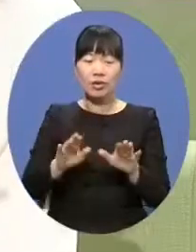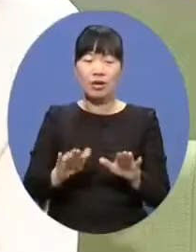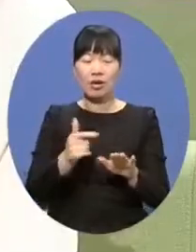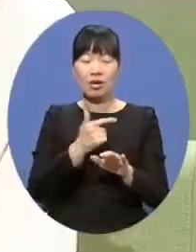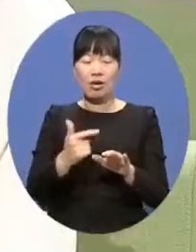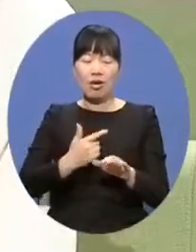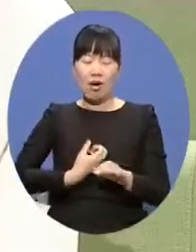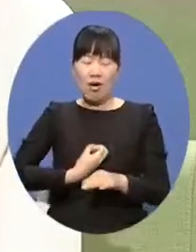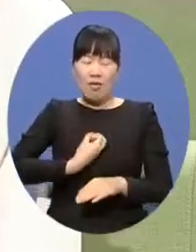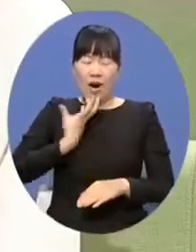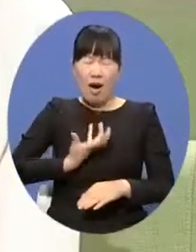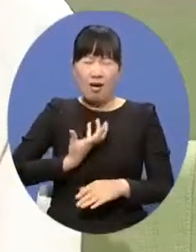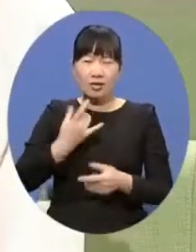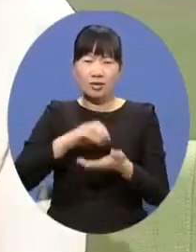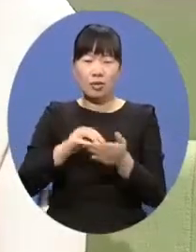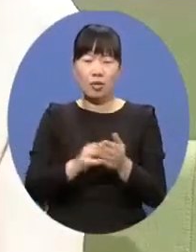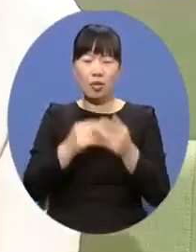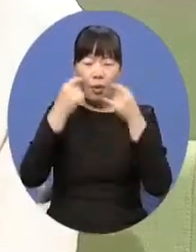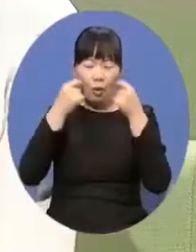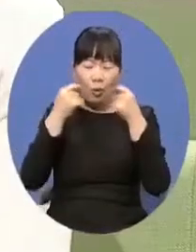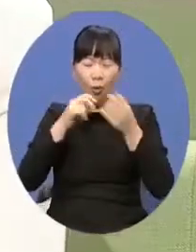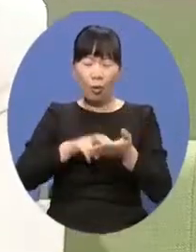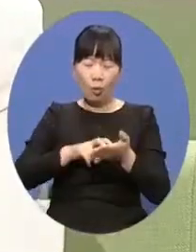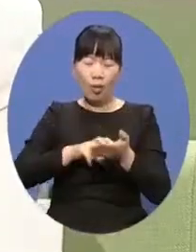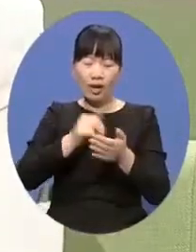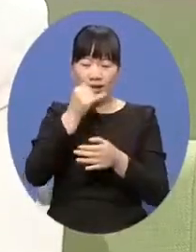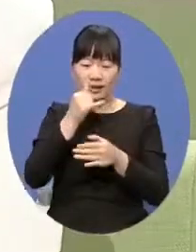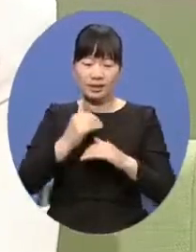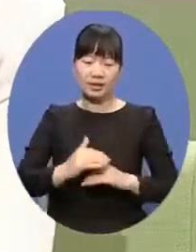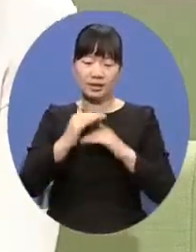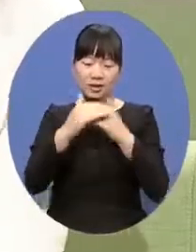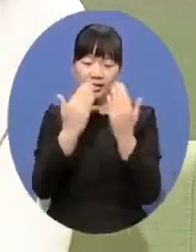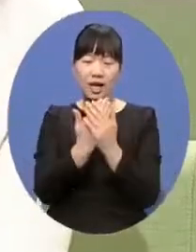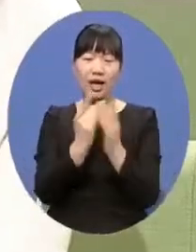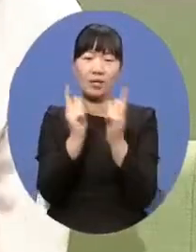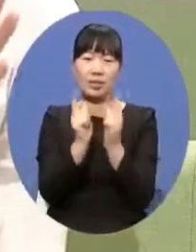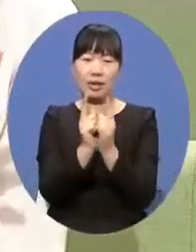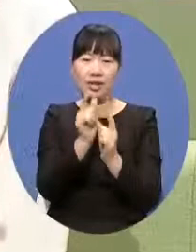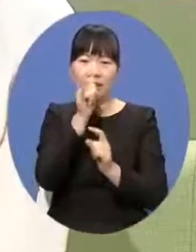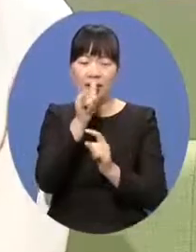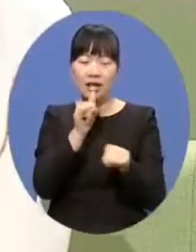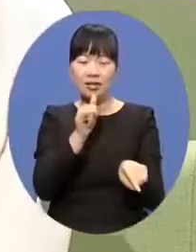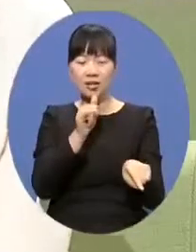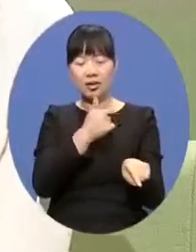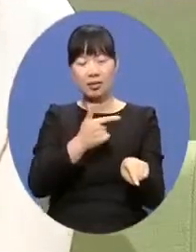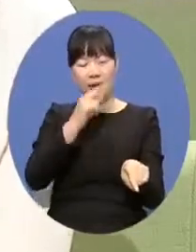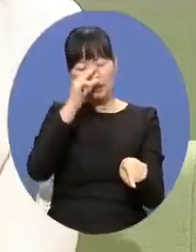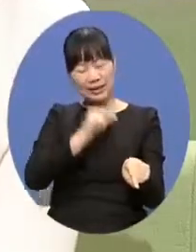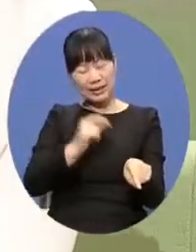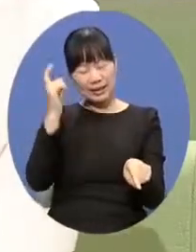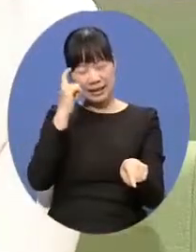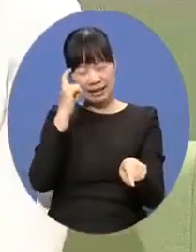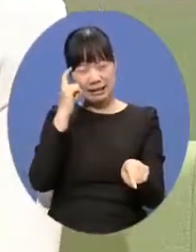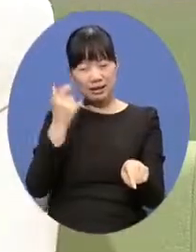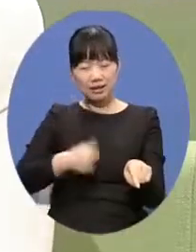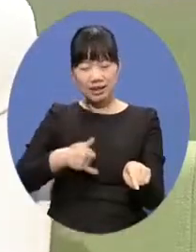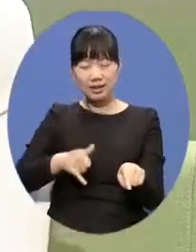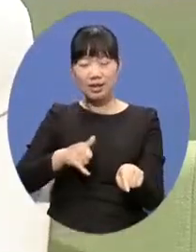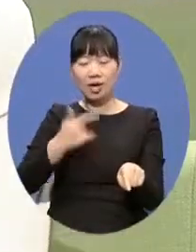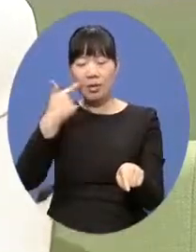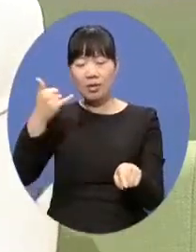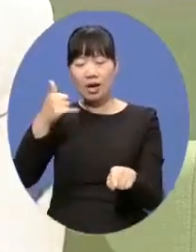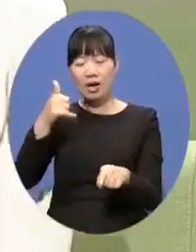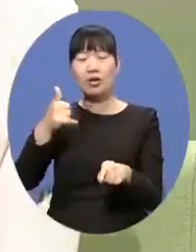정도로 불안하고 이 과정이 다 있거든요. 네. 근데 이 과정을 너무 민감하게 생각하시면 아이도 힘들고 부모도